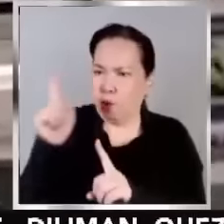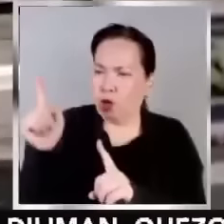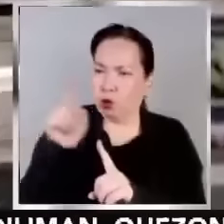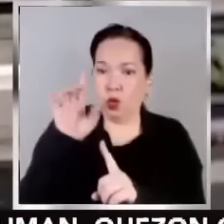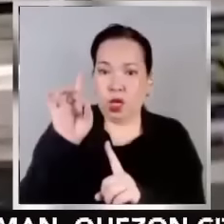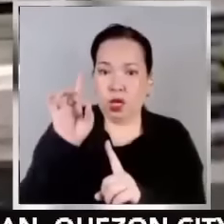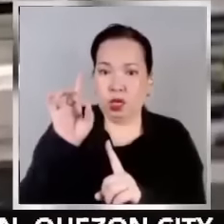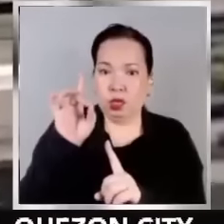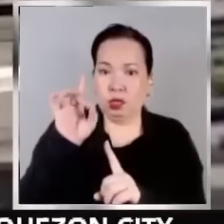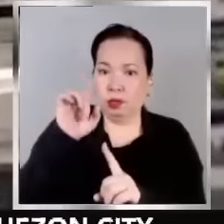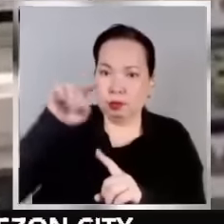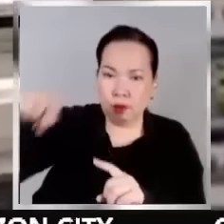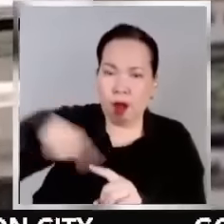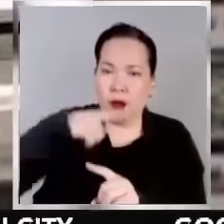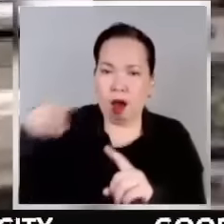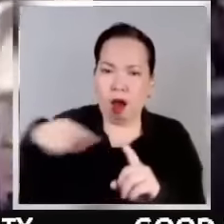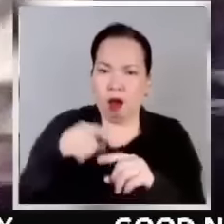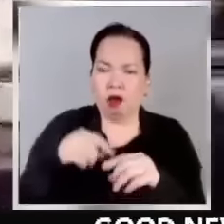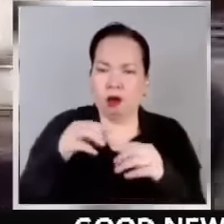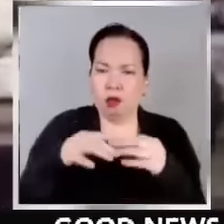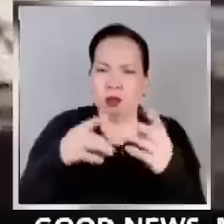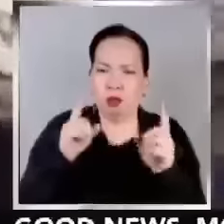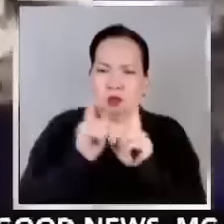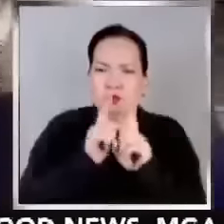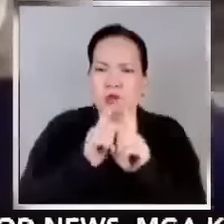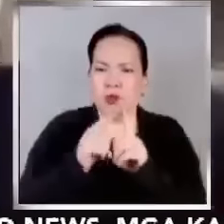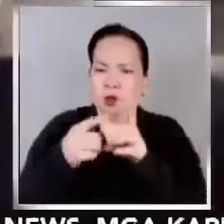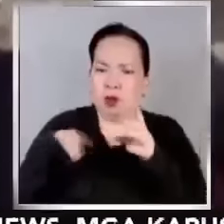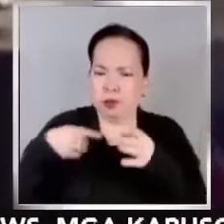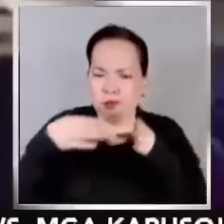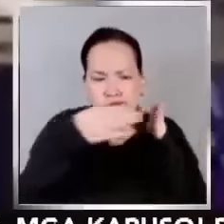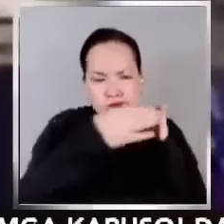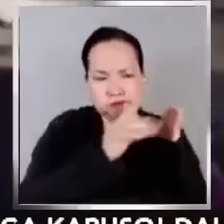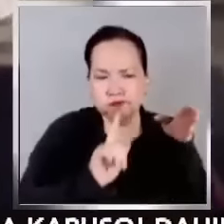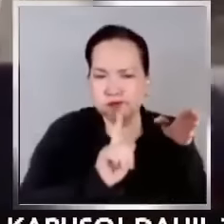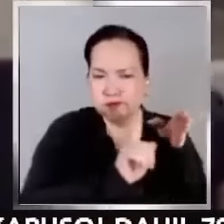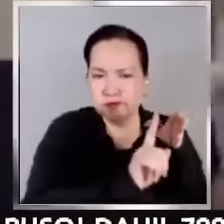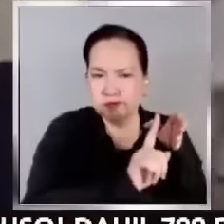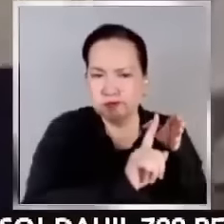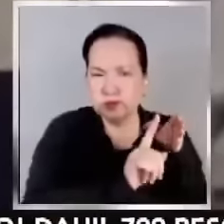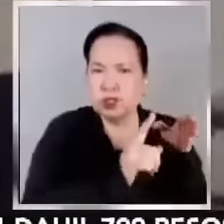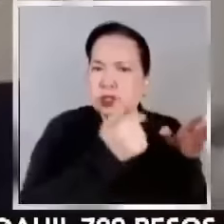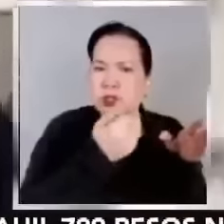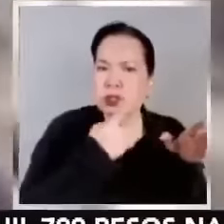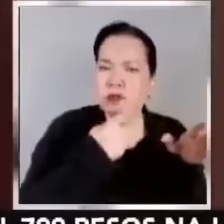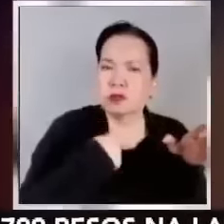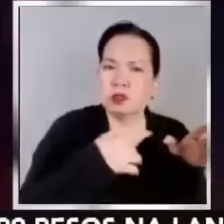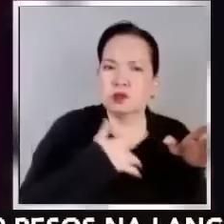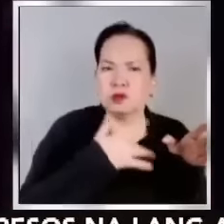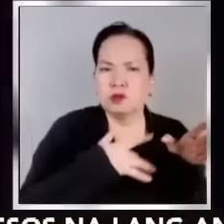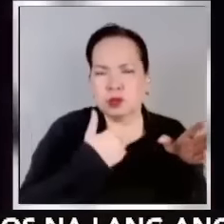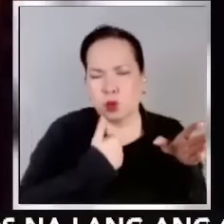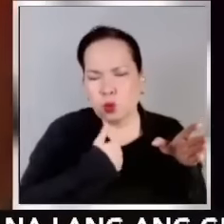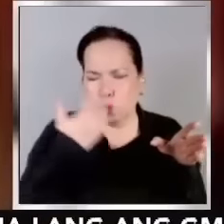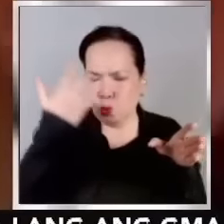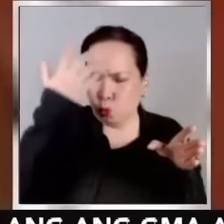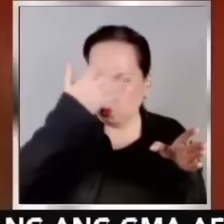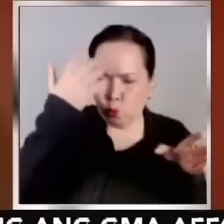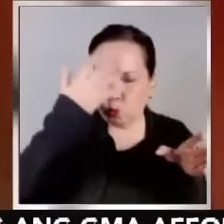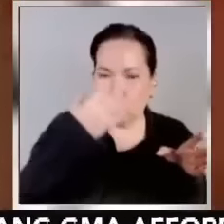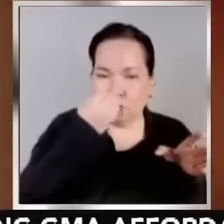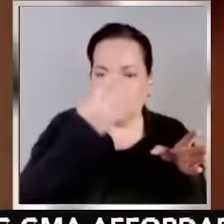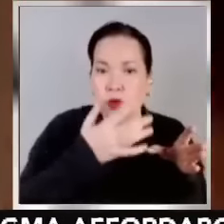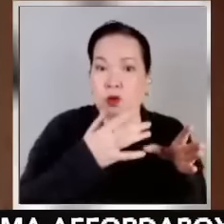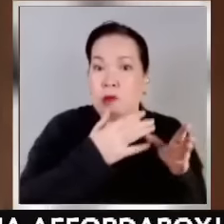yun sa corner namin, kasi blue corner kami, bumalik na doon. Yun yung nagsabi sa akin nga, coach, parang nahilo ako. Comatose na si